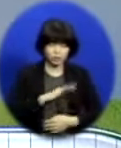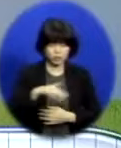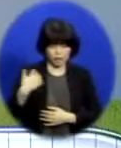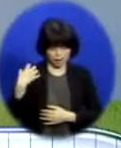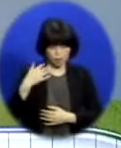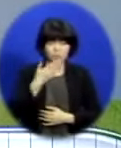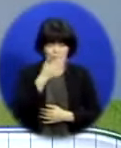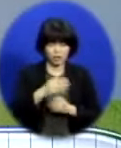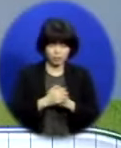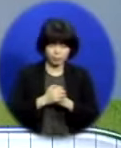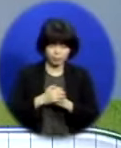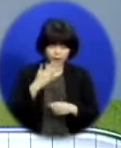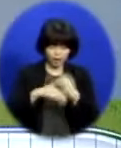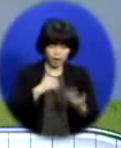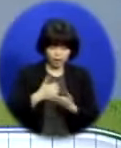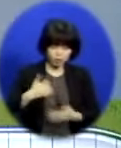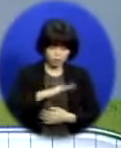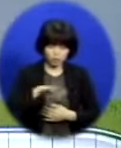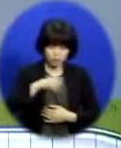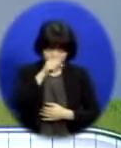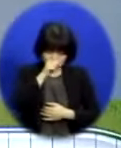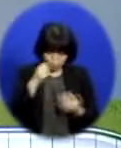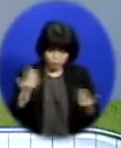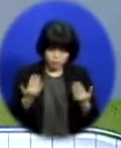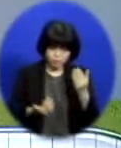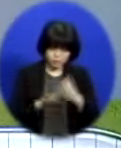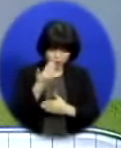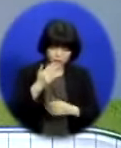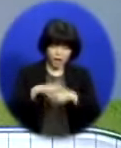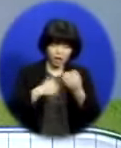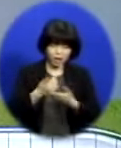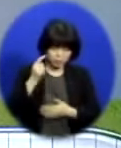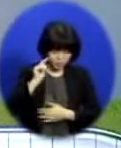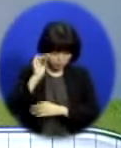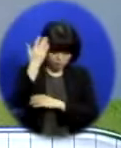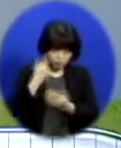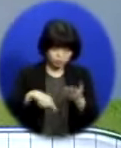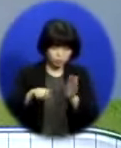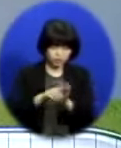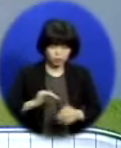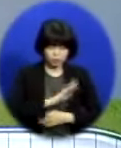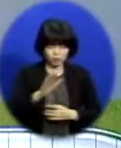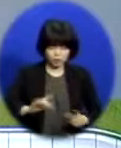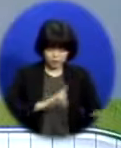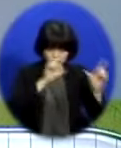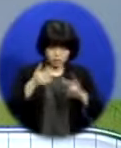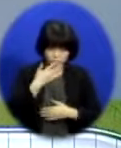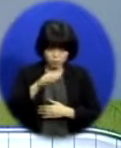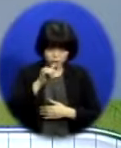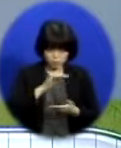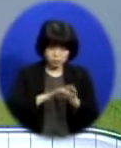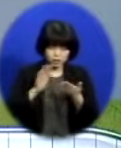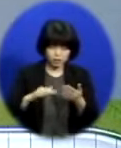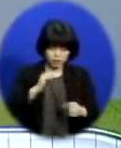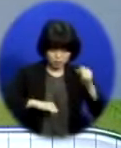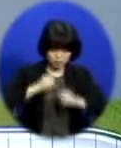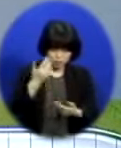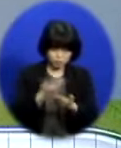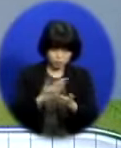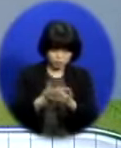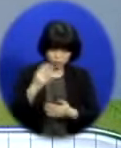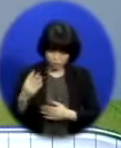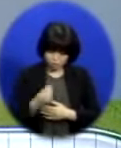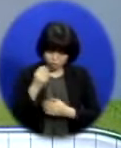있습니다 하나님 우리에게 좋은 일이 일어나면 하나님의 영광을 위하여 우리가 살 수 있겠습니다 역사해 주소서